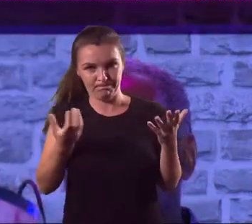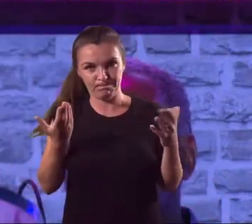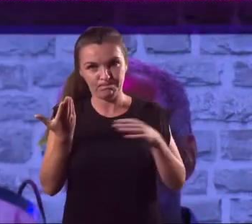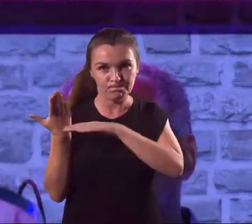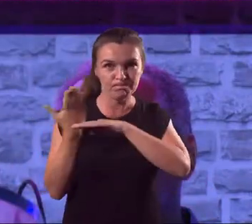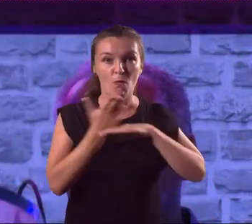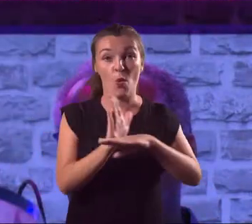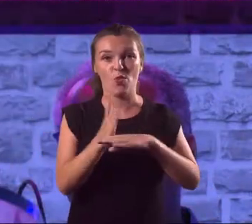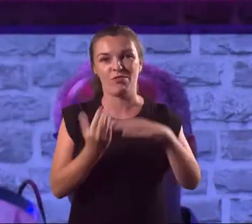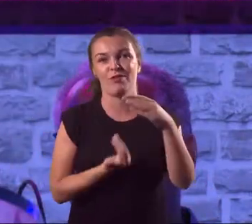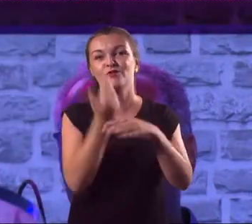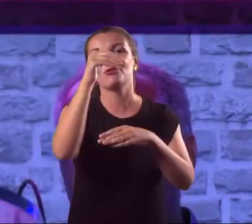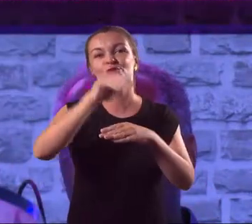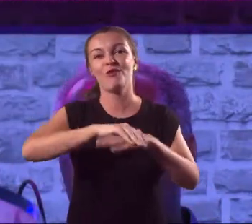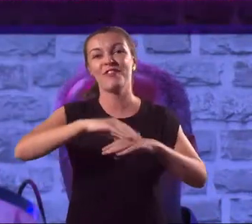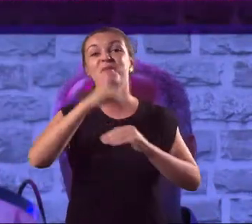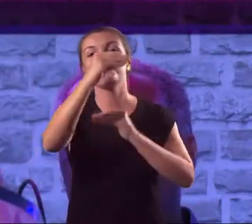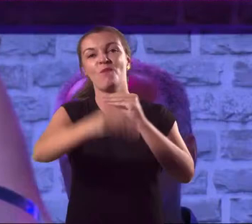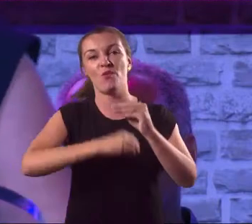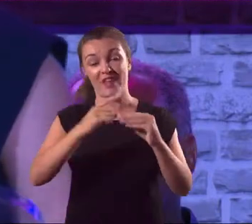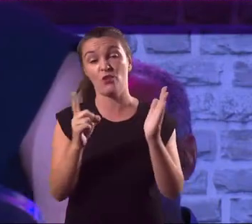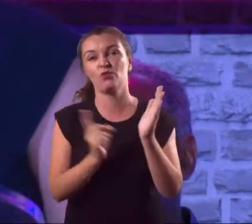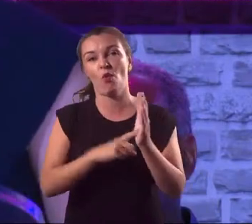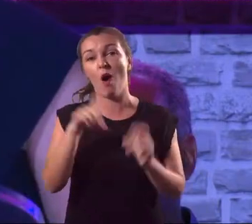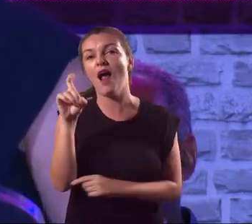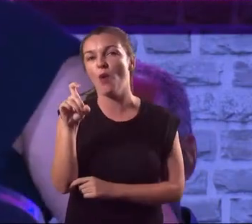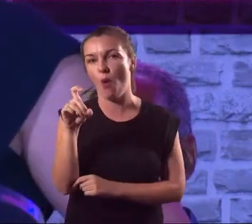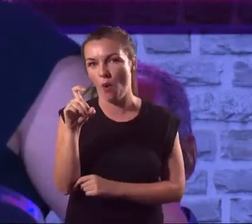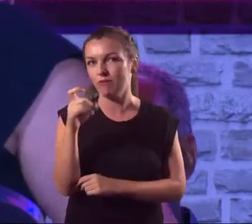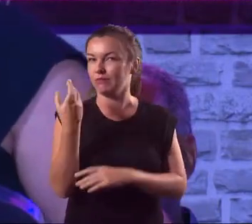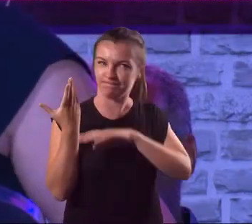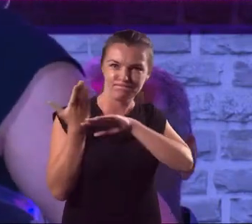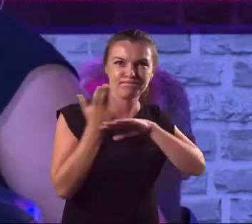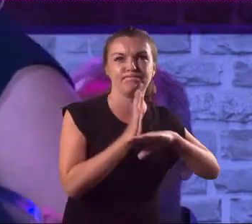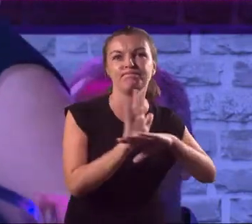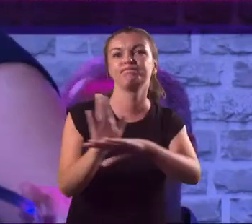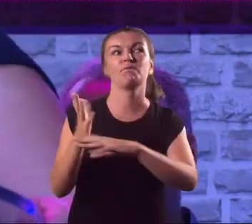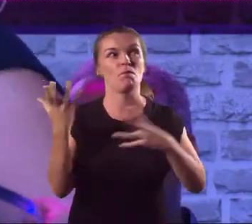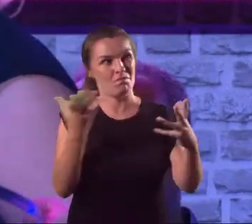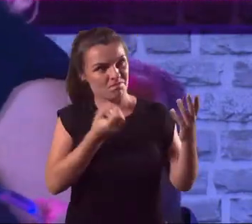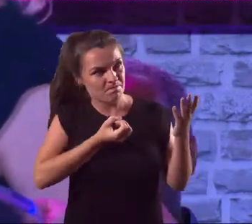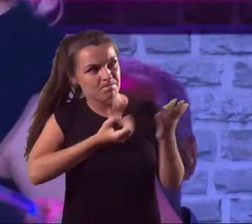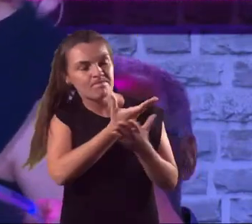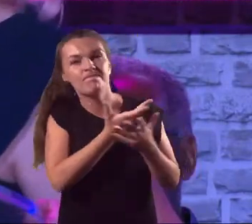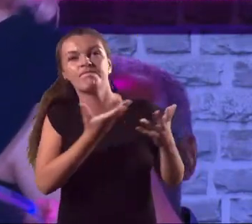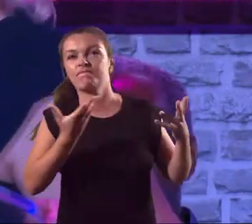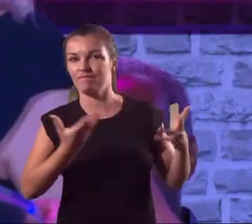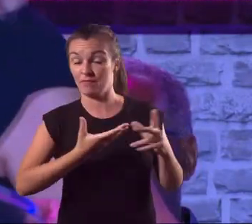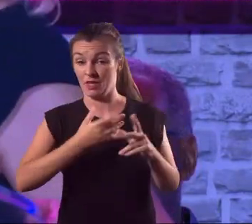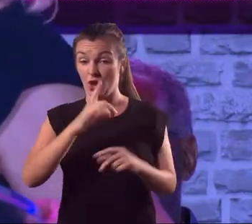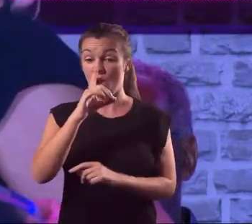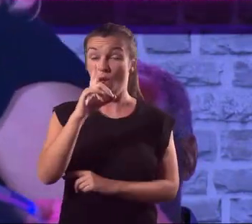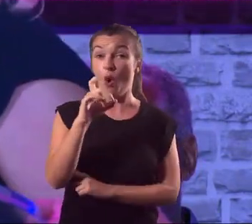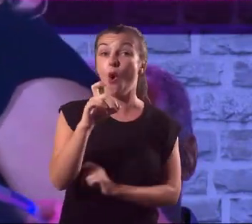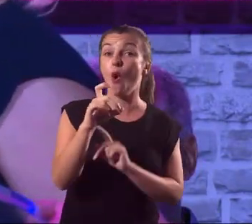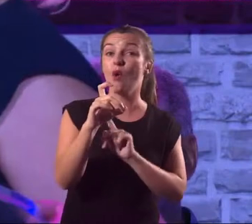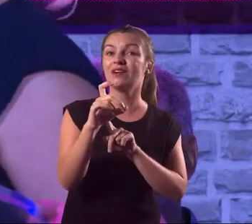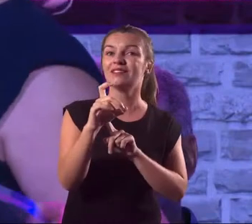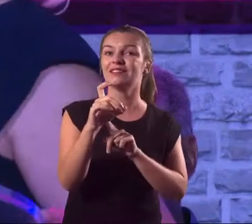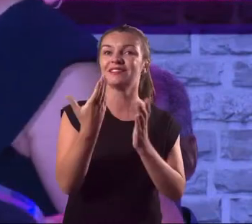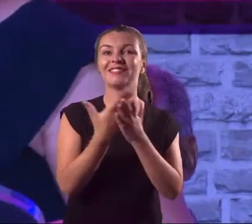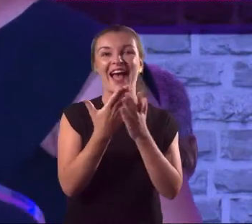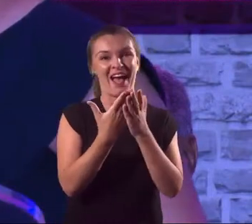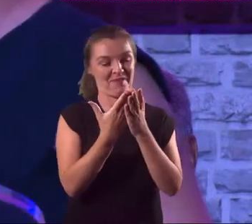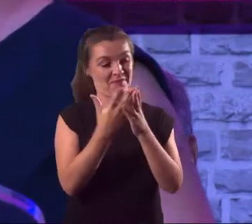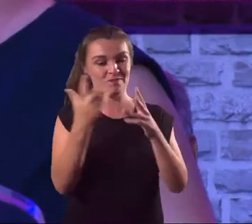la journée mondiale du droit à l'eau. C'est aussi un signal que nous voulons envoyer en disant que nous avons fait de l'eau le fil rouge de